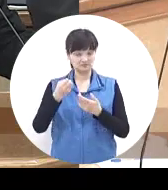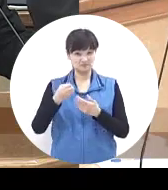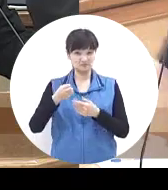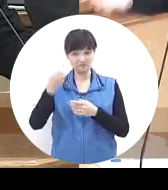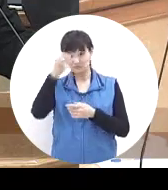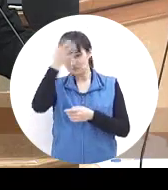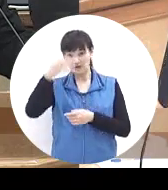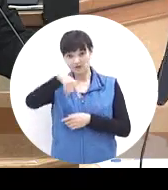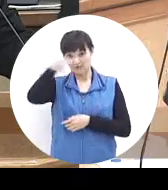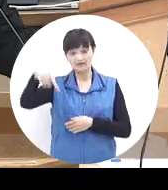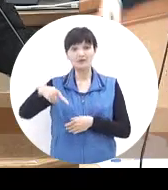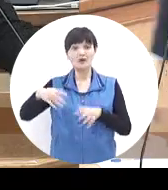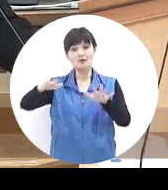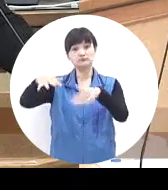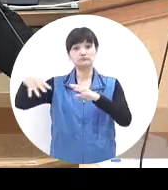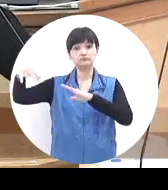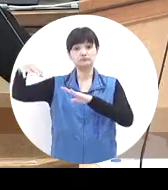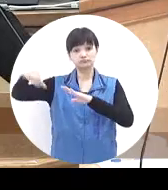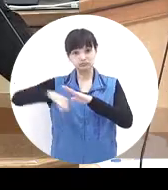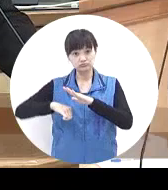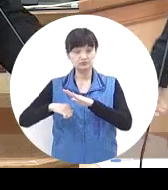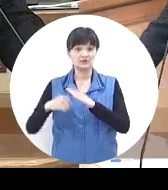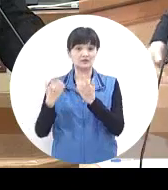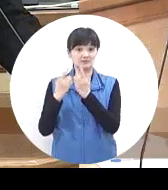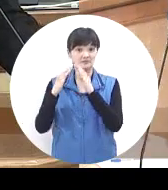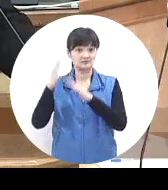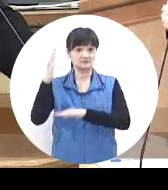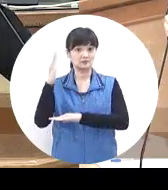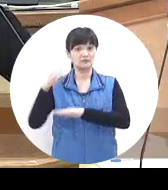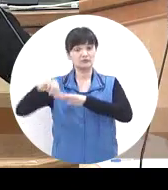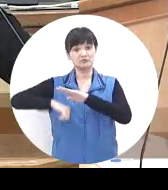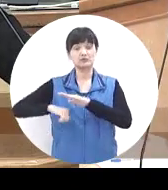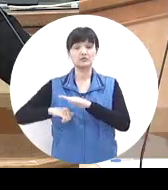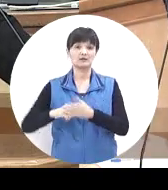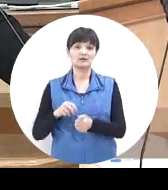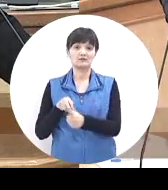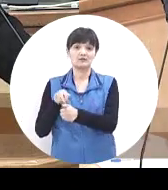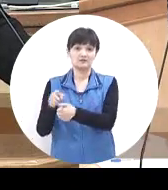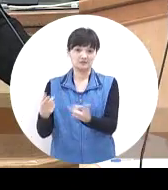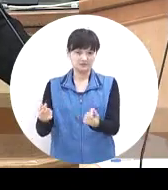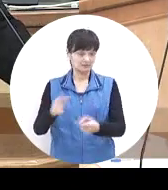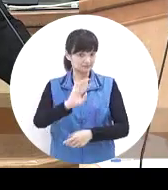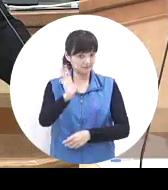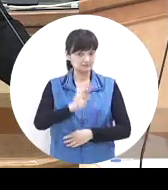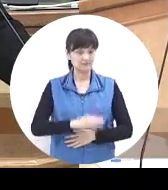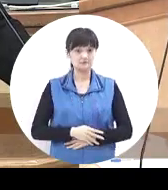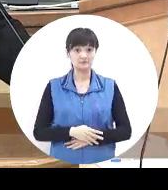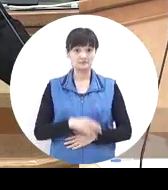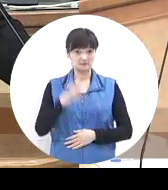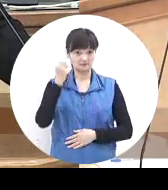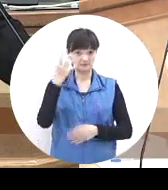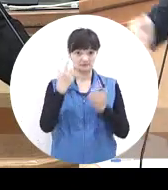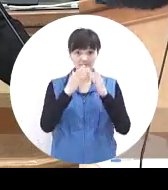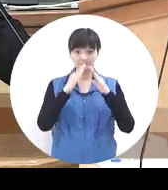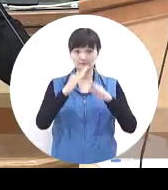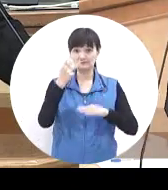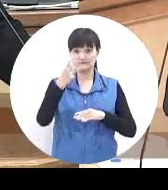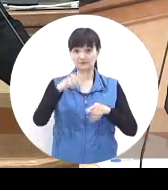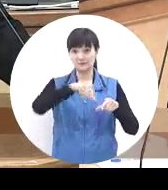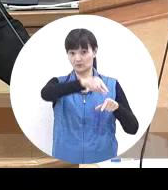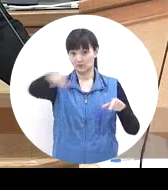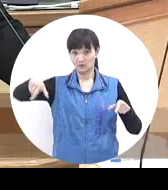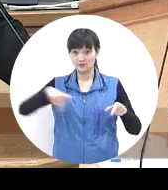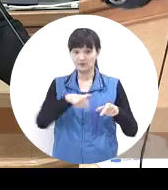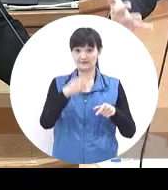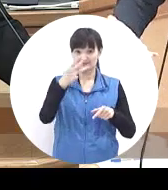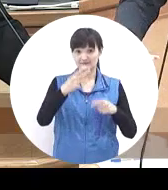来，好，两位局长请回。大家都知道哈，新北市三环三线是朱立伦市长提出来政见，好不容易选